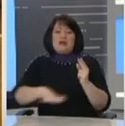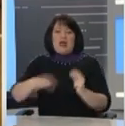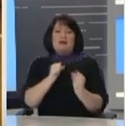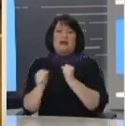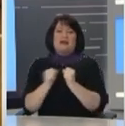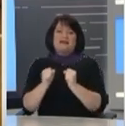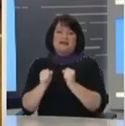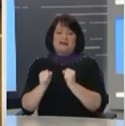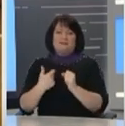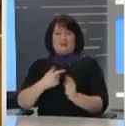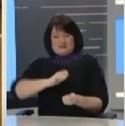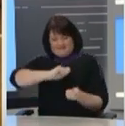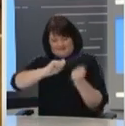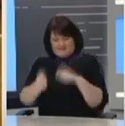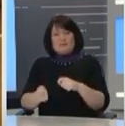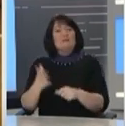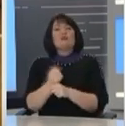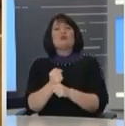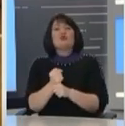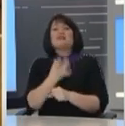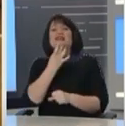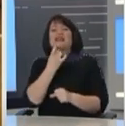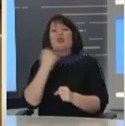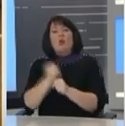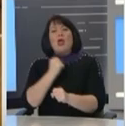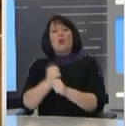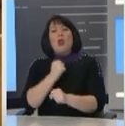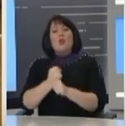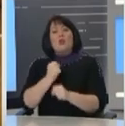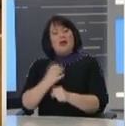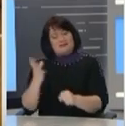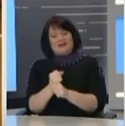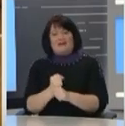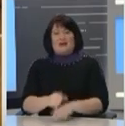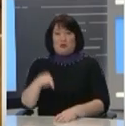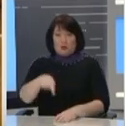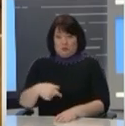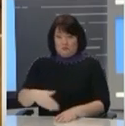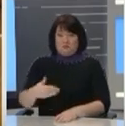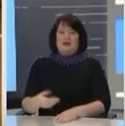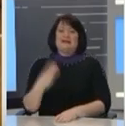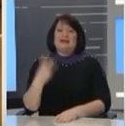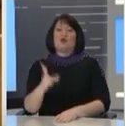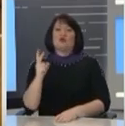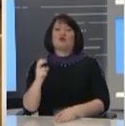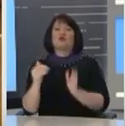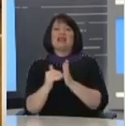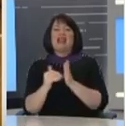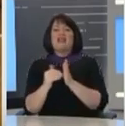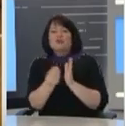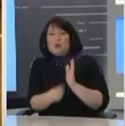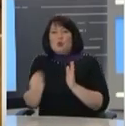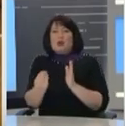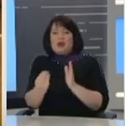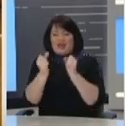την αντιστρέψαμε με σκληρή δουλειά. Και βεβαίως σήμερα οι νέες θέσεις εργασίας είναι 320.000